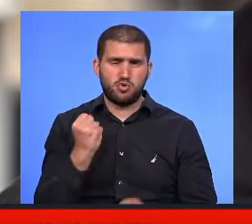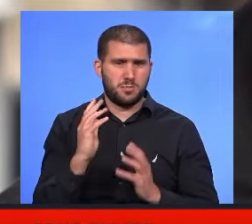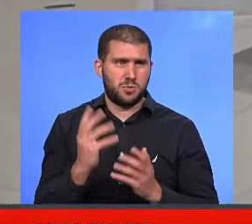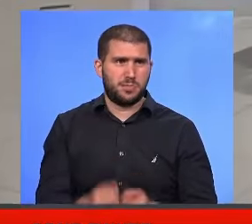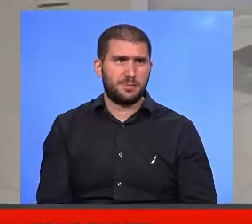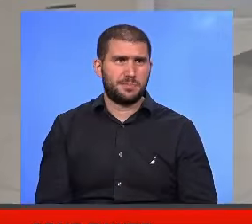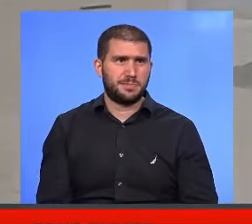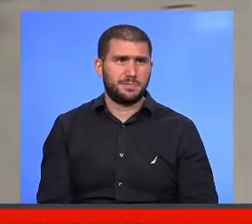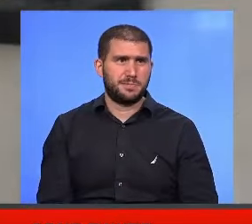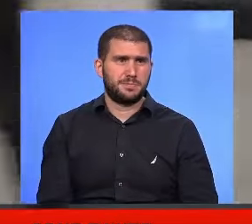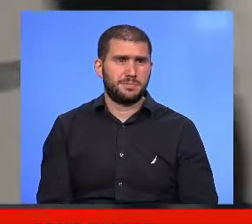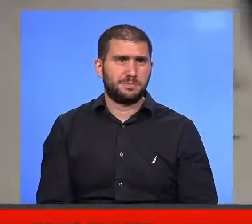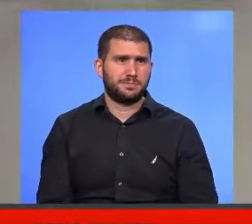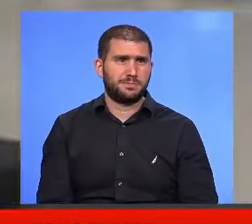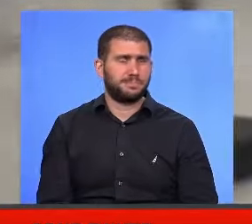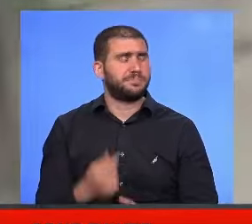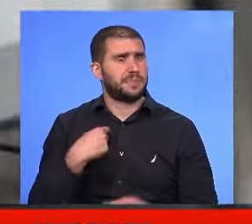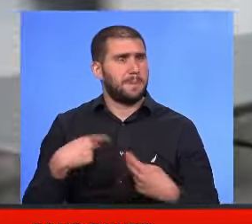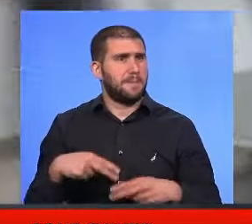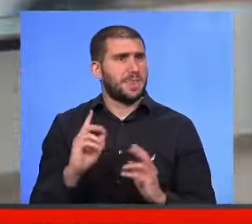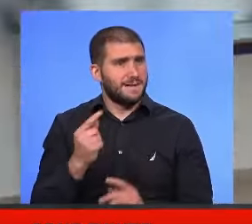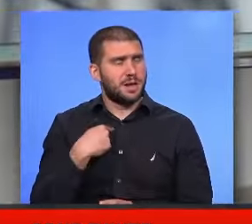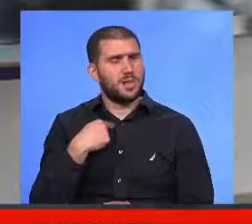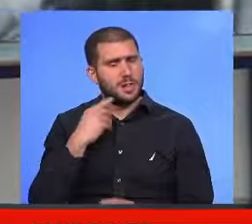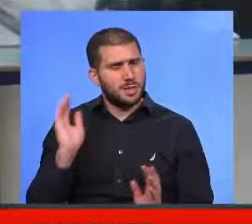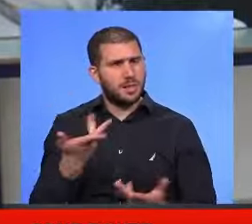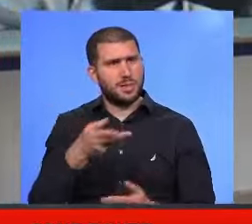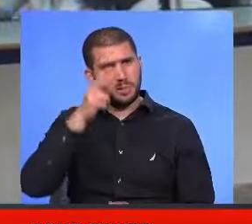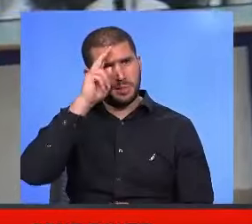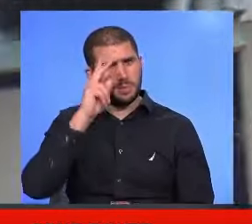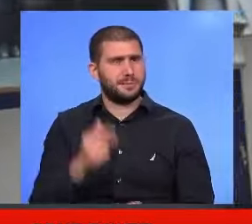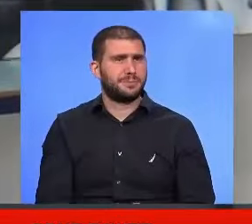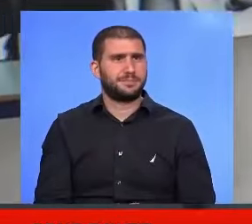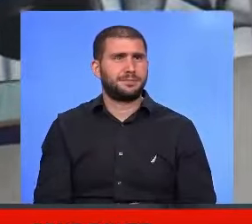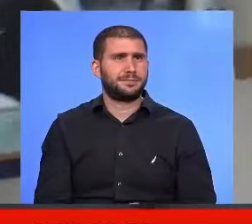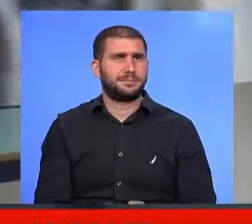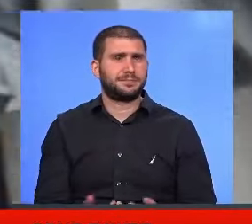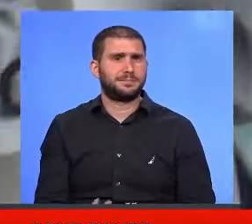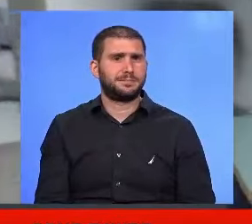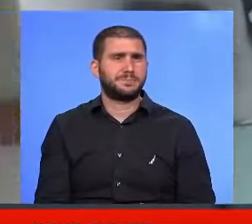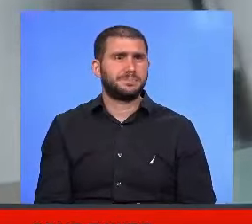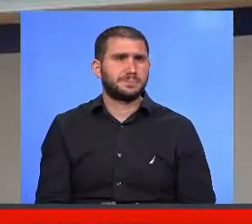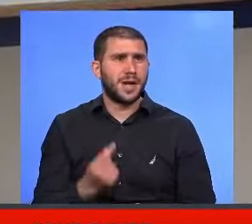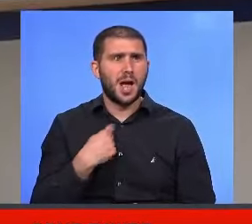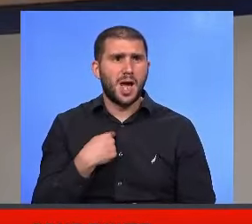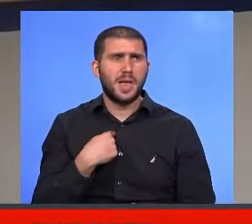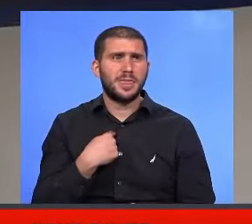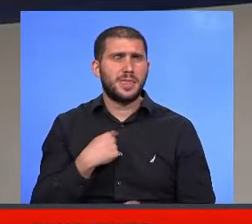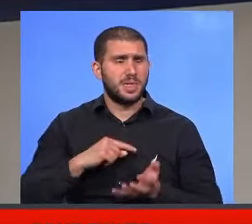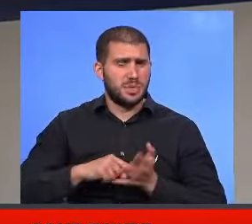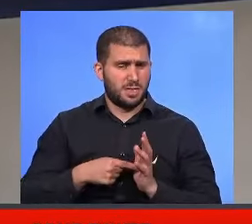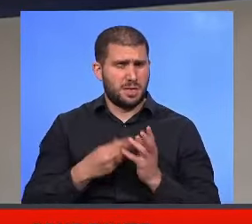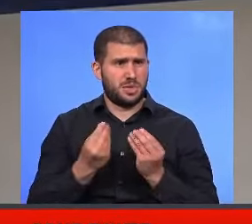מאוד. פחדתי מזה, אבל הלכתי על זה בשביל המקרים. אני הנטייה שלי לדבר